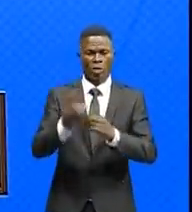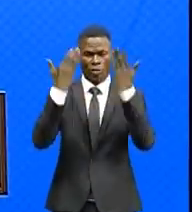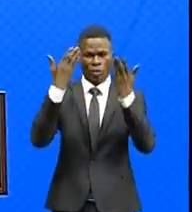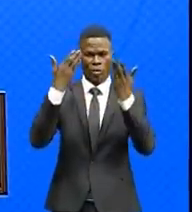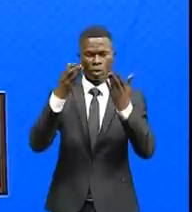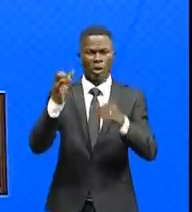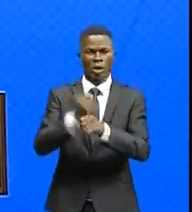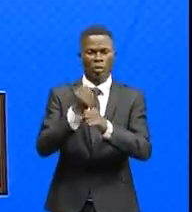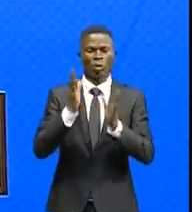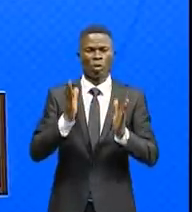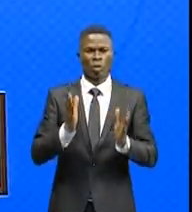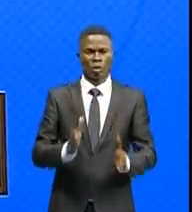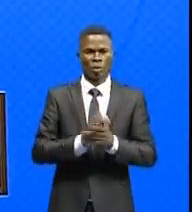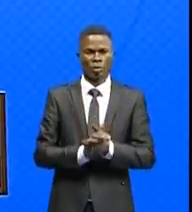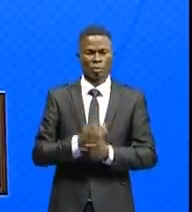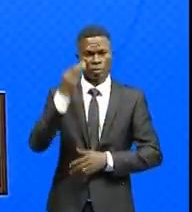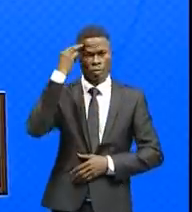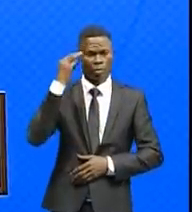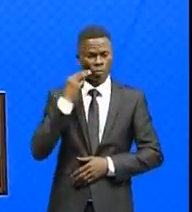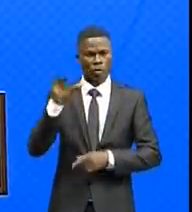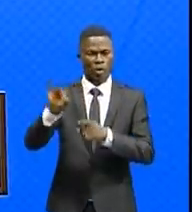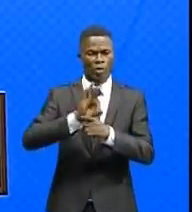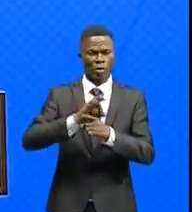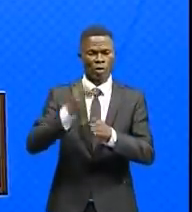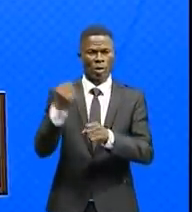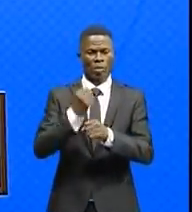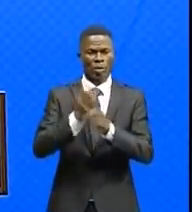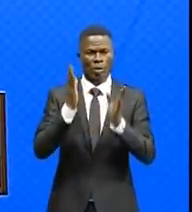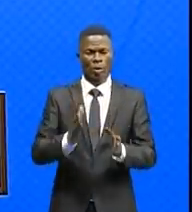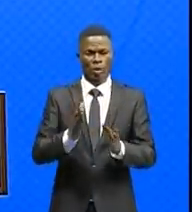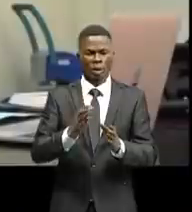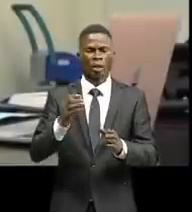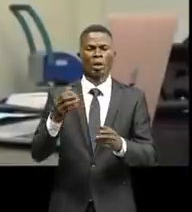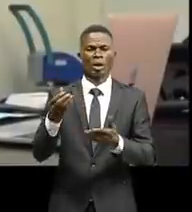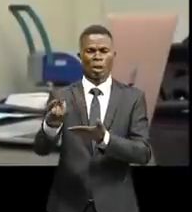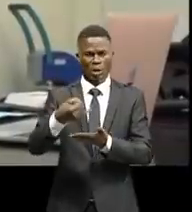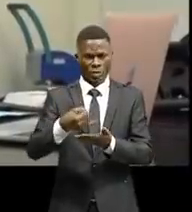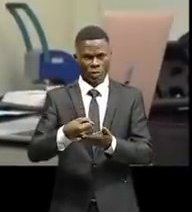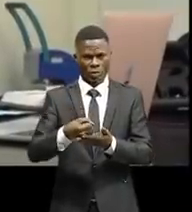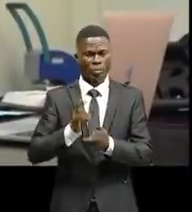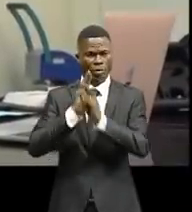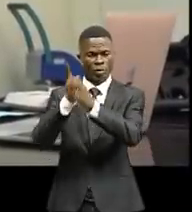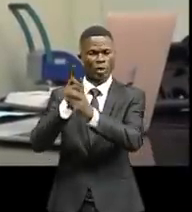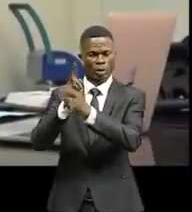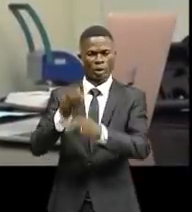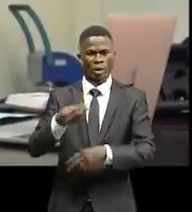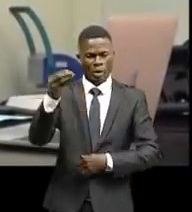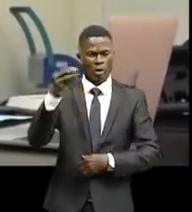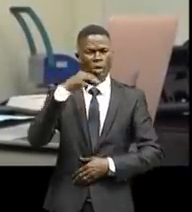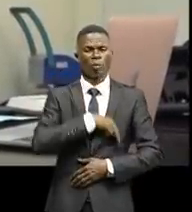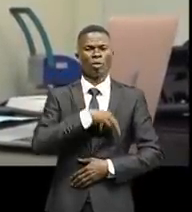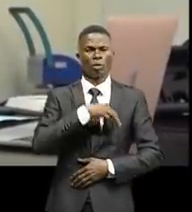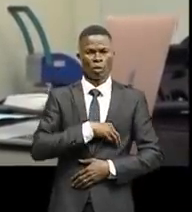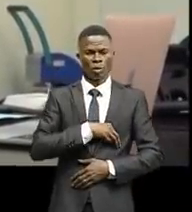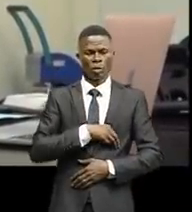d'études professionnelles. La ministre de la Formation professionnelle et métiers a présenté les rapports de mission